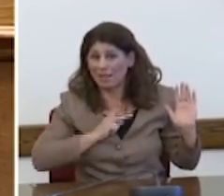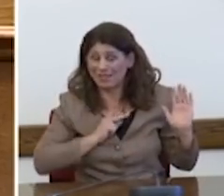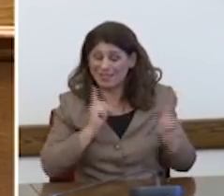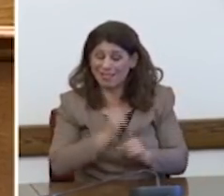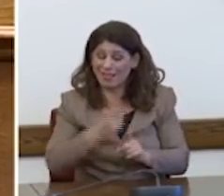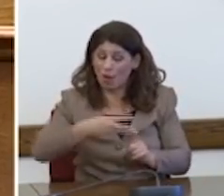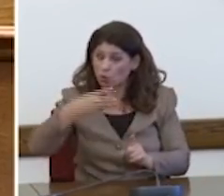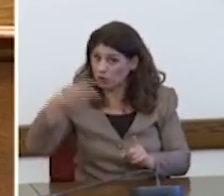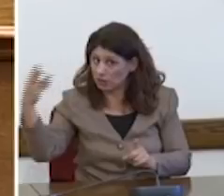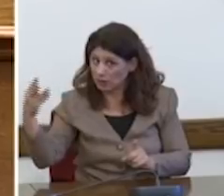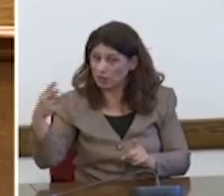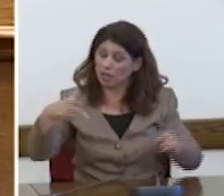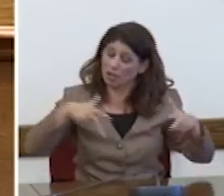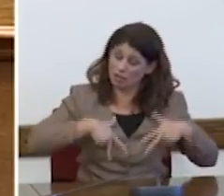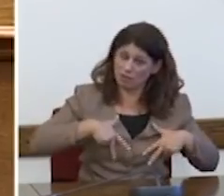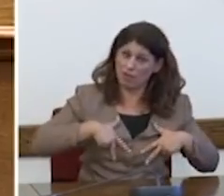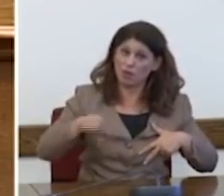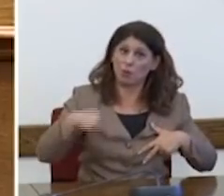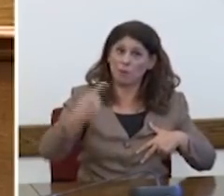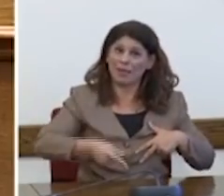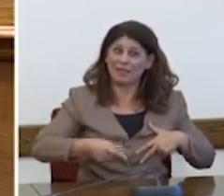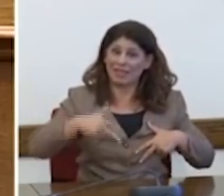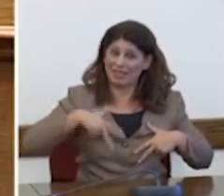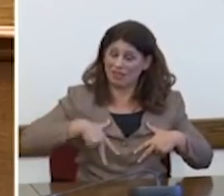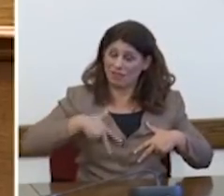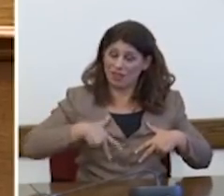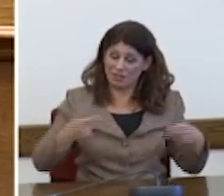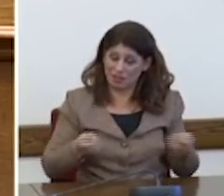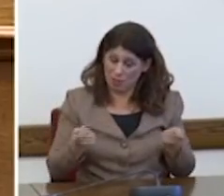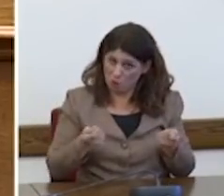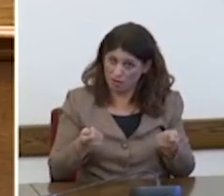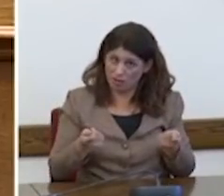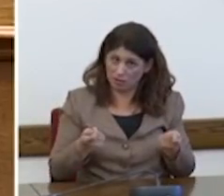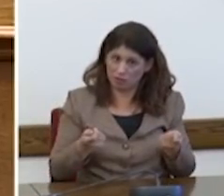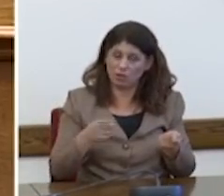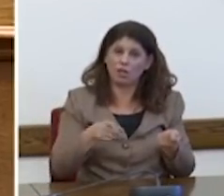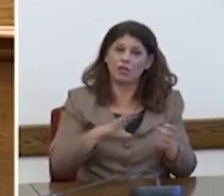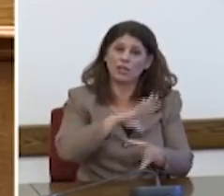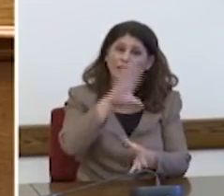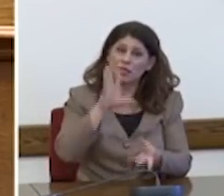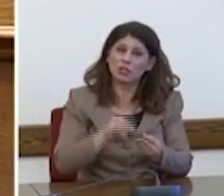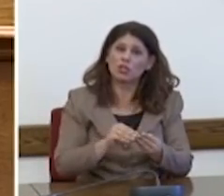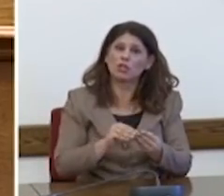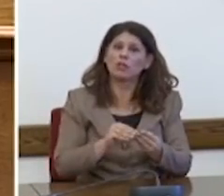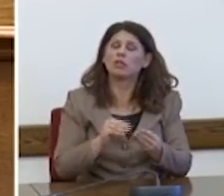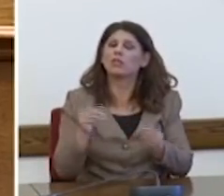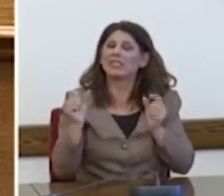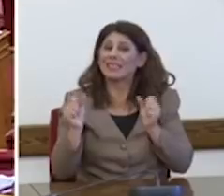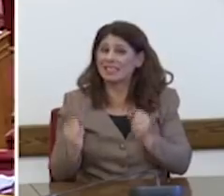που έχει γίνει και με τα κυβερνητικά πεπραγμένα του, αλλά και με την συνολικά αντιπολιτευτική του